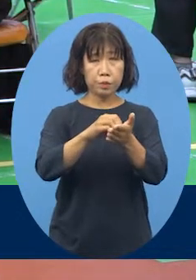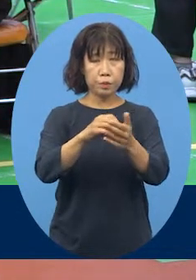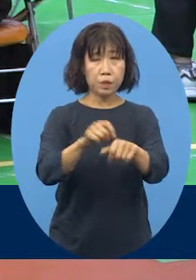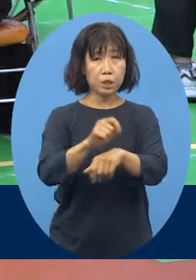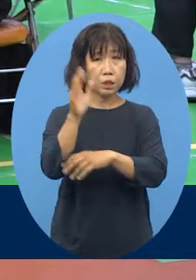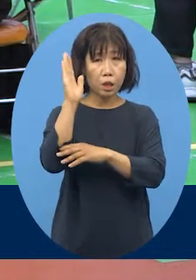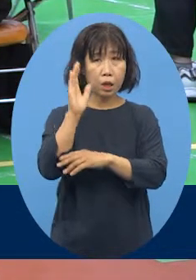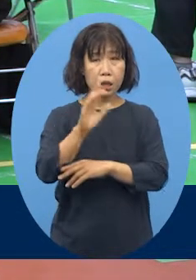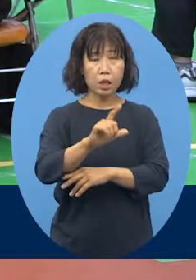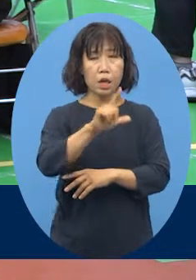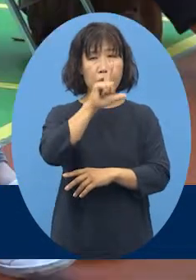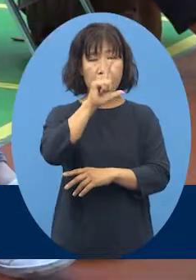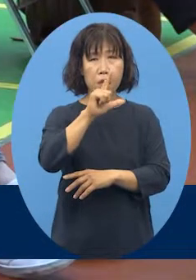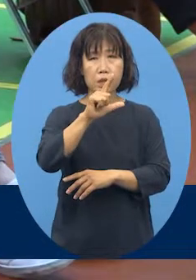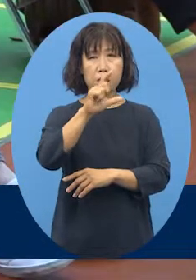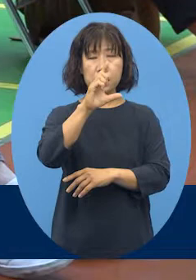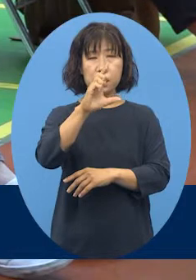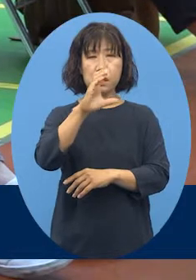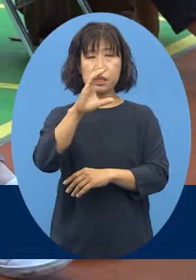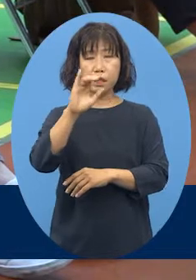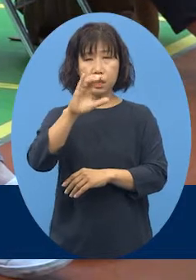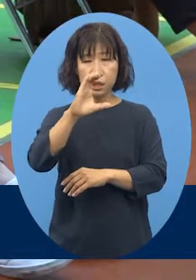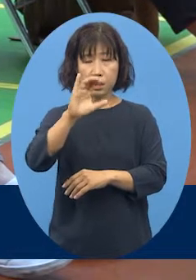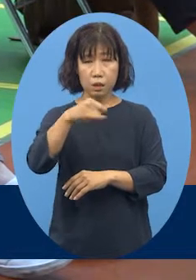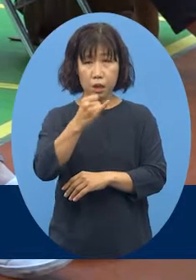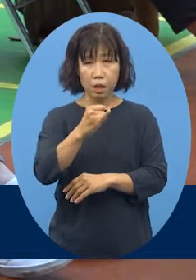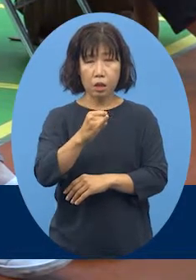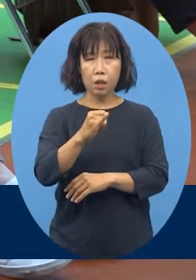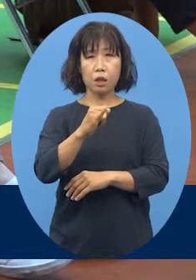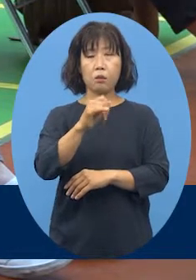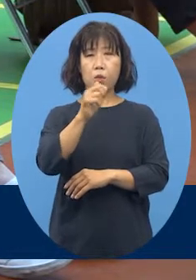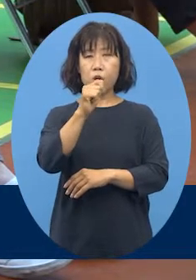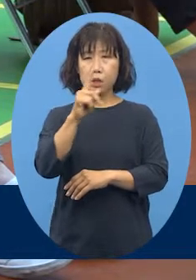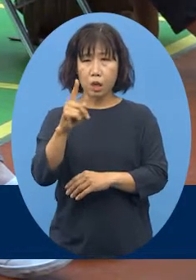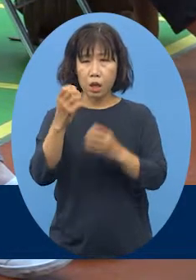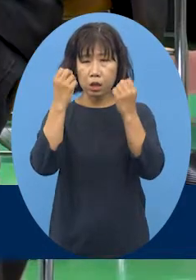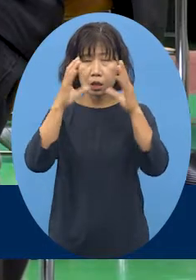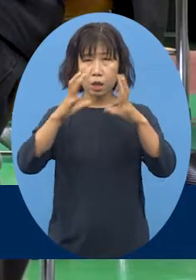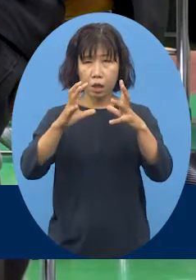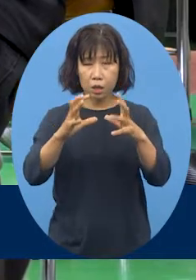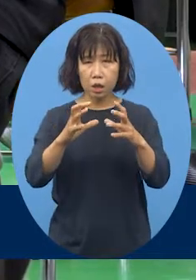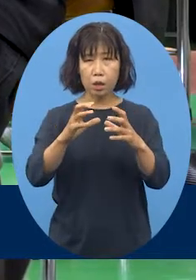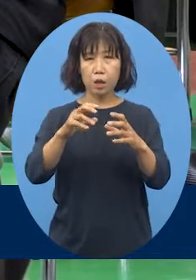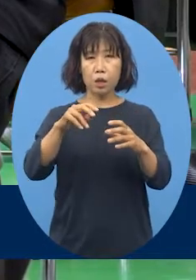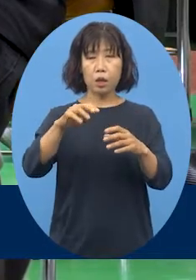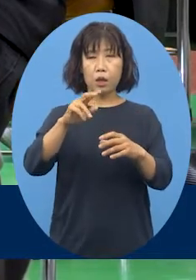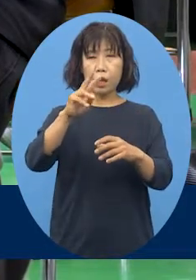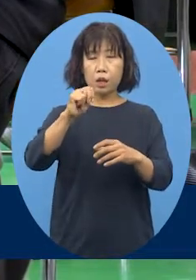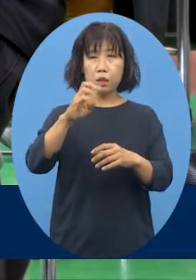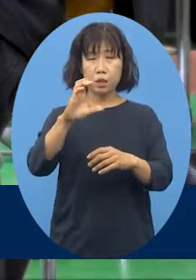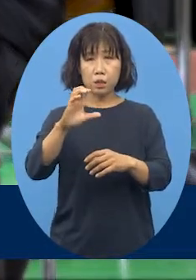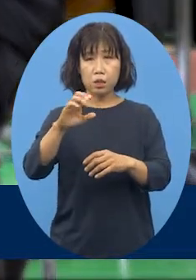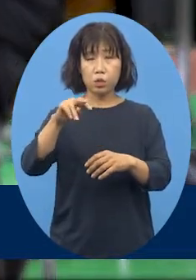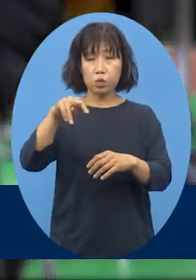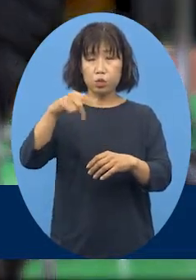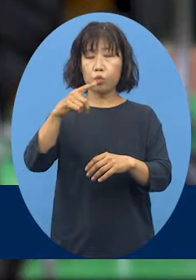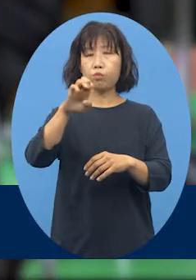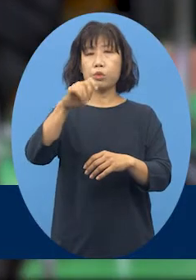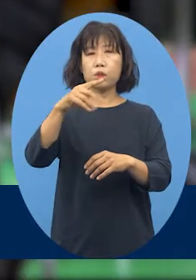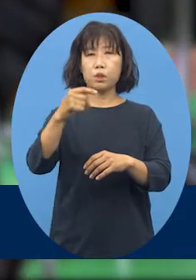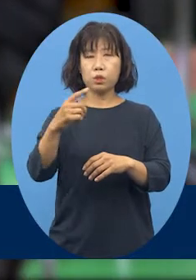lg cj 에 sk 신세계 등 대기업은 물론 엔씨소프트 우아한 형제들 등 it 업계 까지